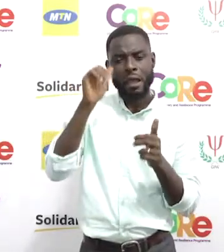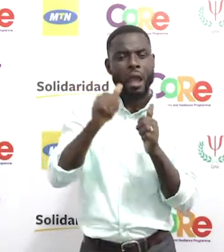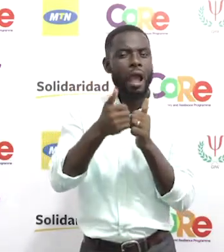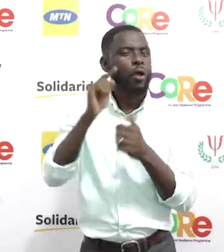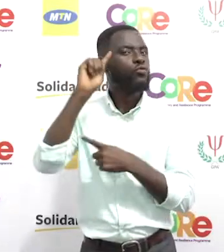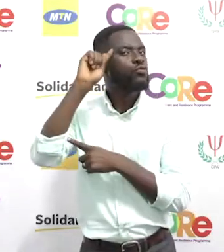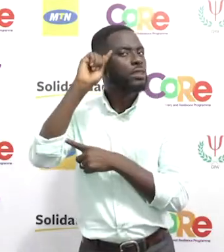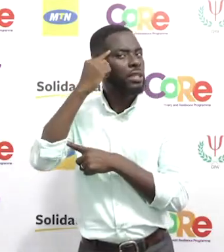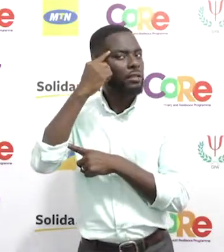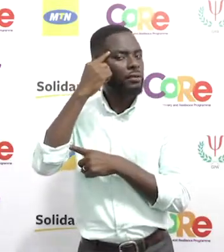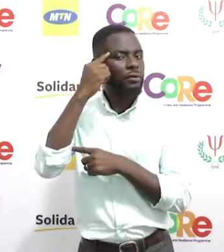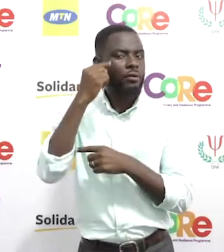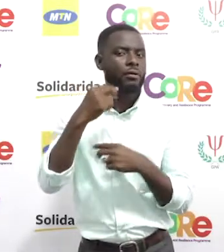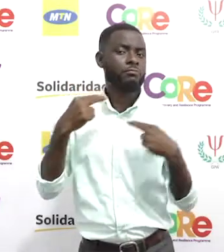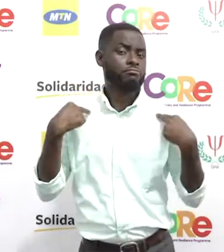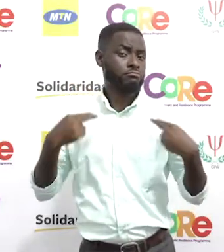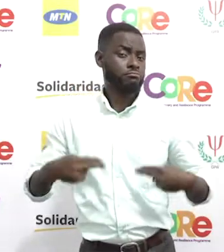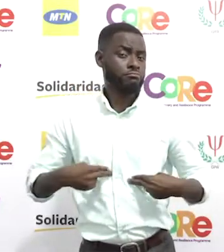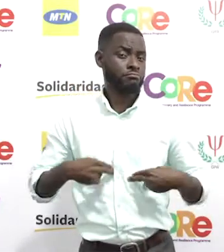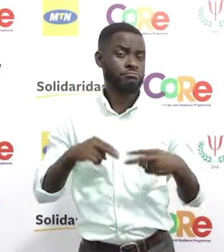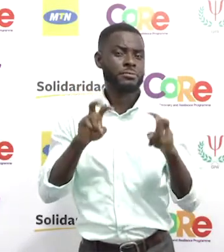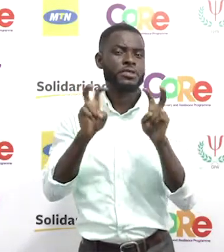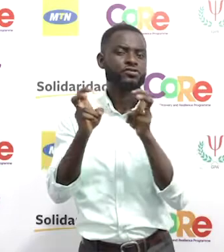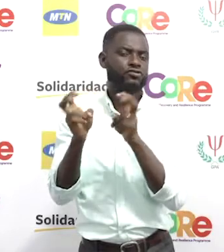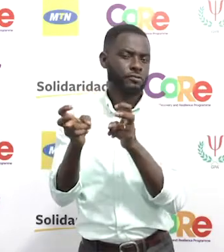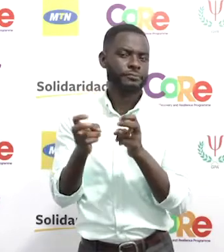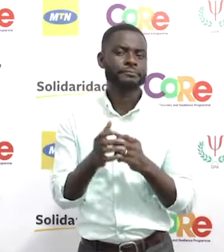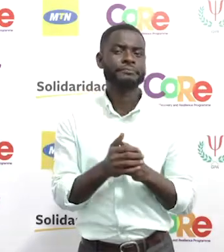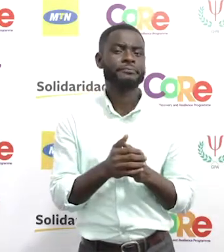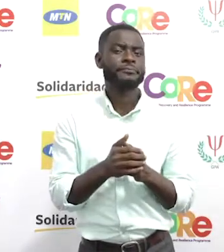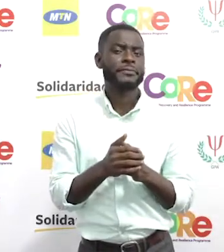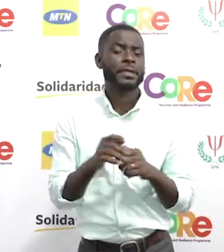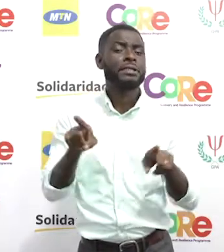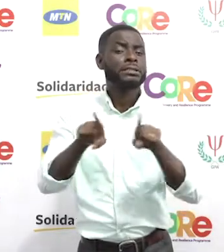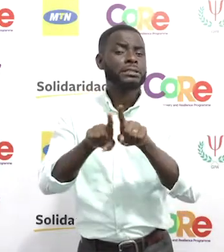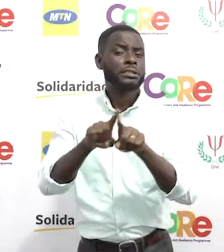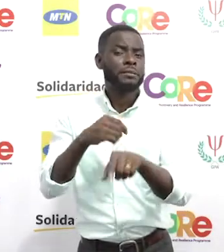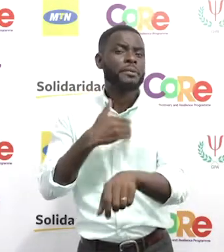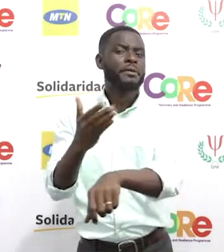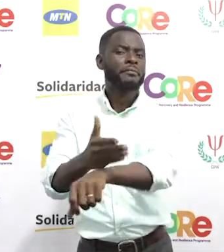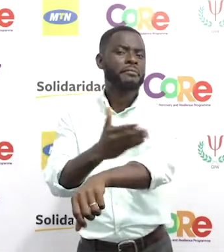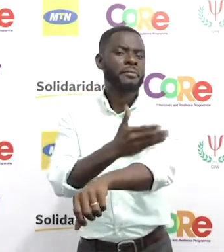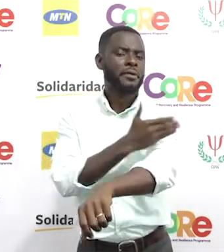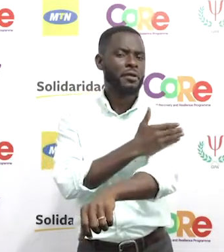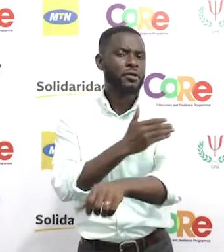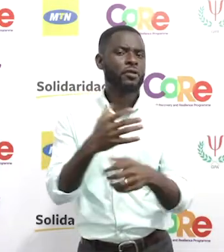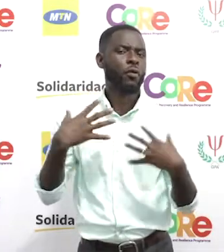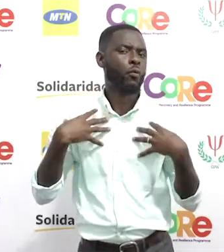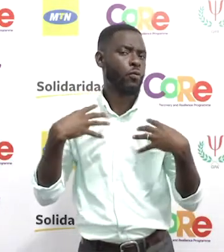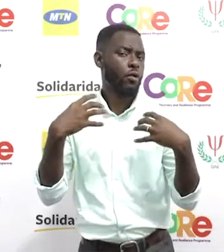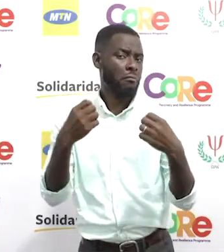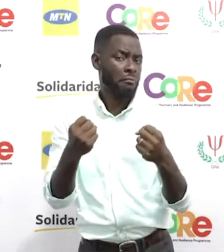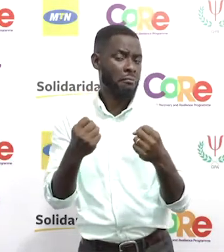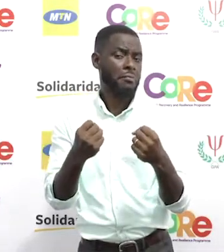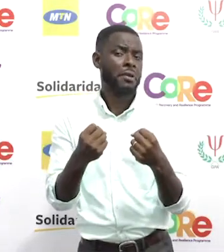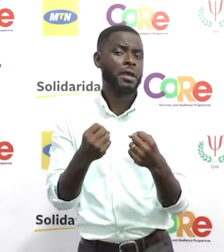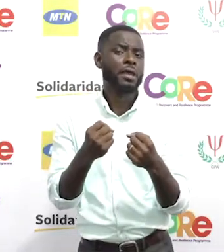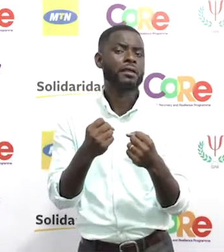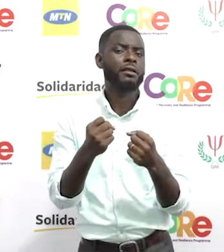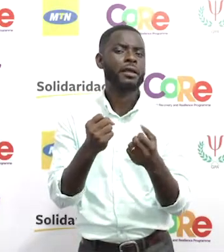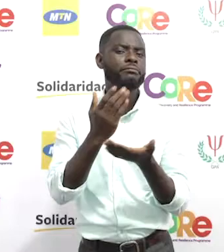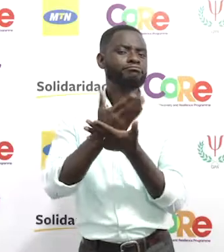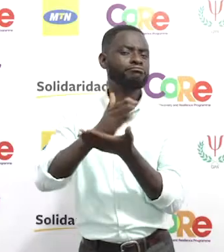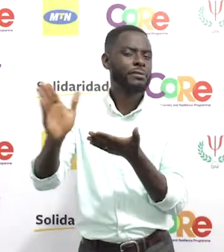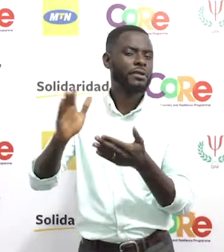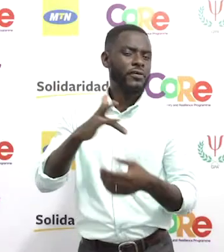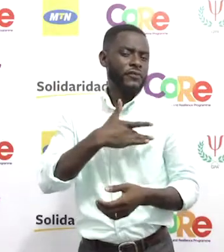haa ke jwe mo mli henumu. Bono susuwa yegbo mocho hewale ni bi ahi. Nike shino,